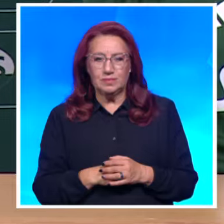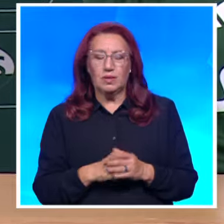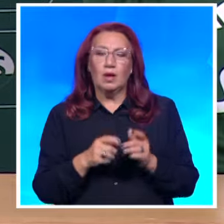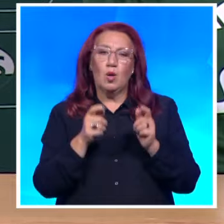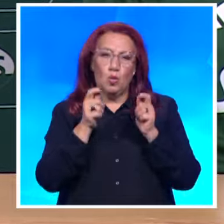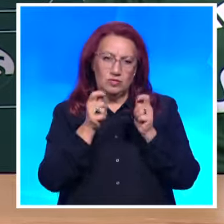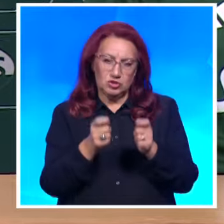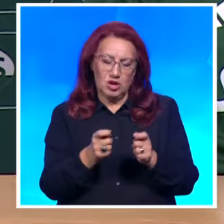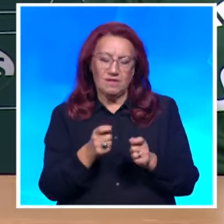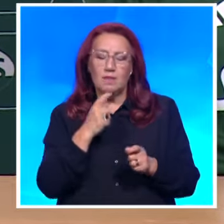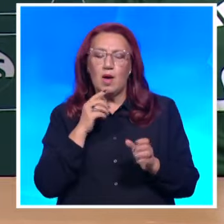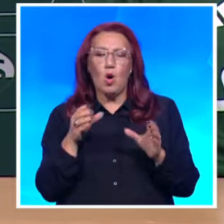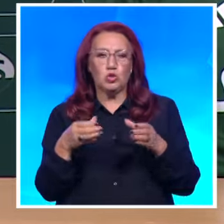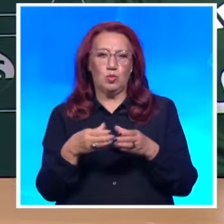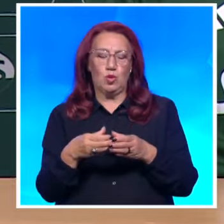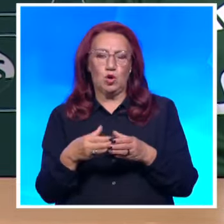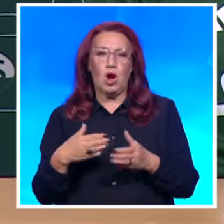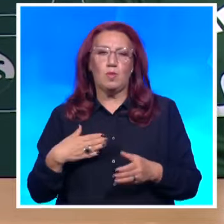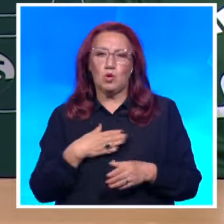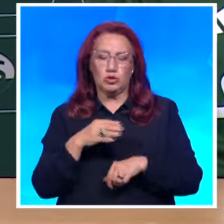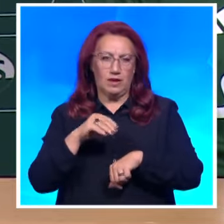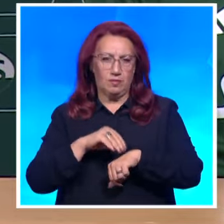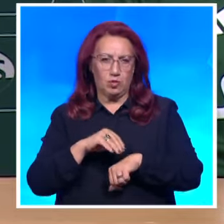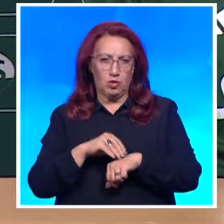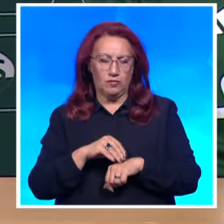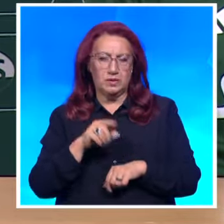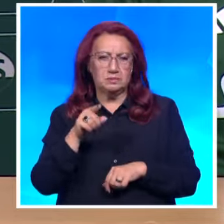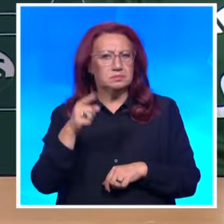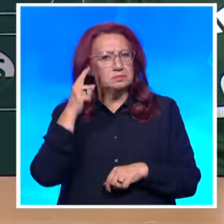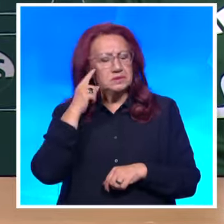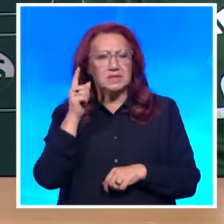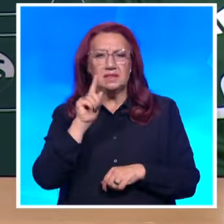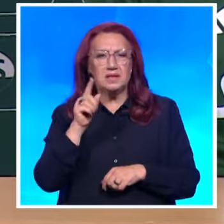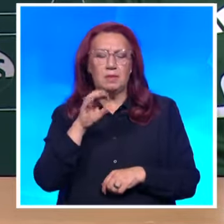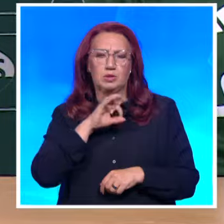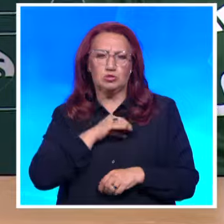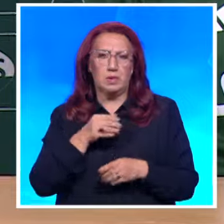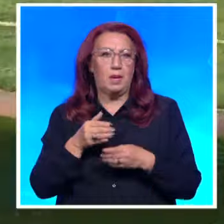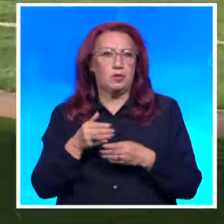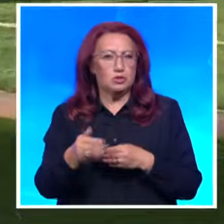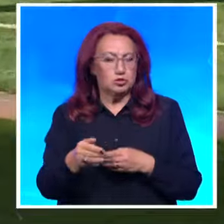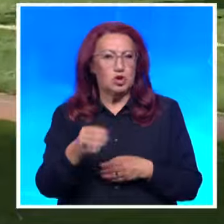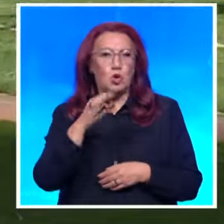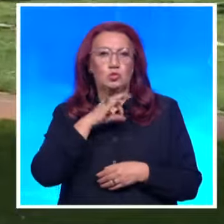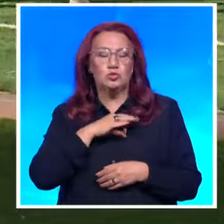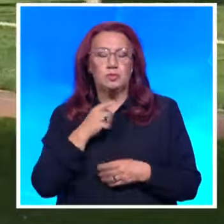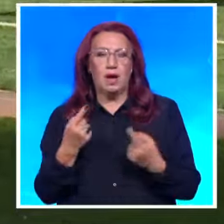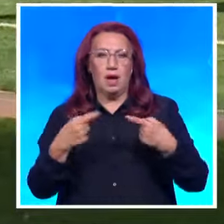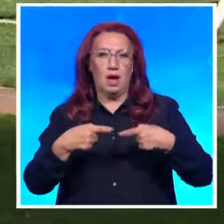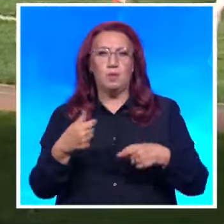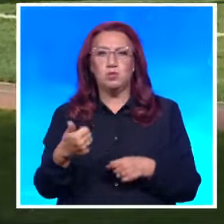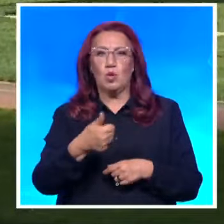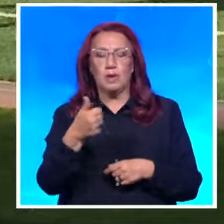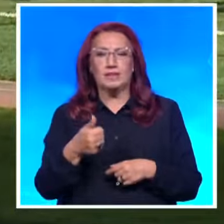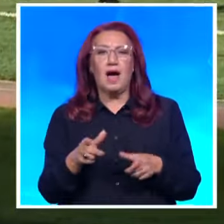Уважаваме Ботев Пловдив. Това е един отбор, който не беше фаворит да продължи напред в първия кръг, но успя да елиминира Марибор, защото има